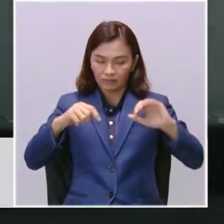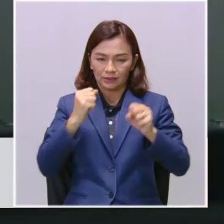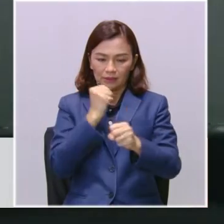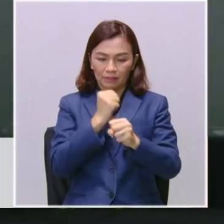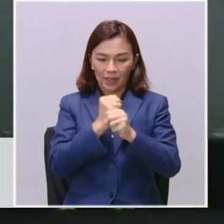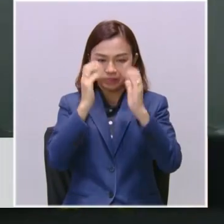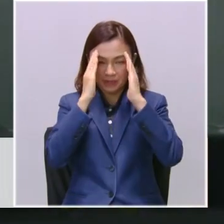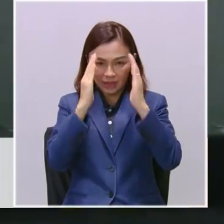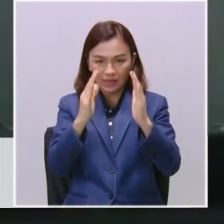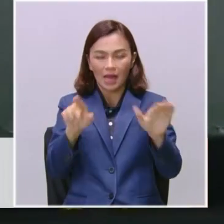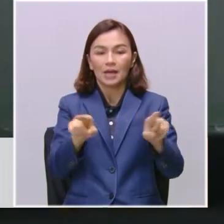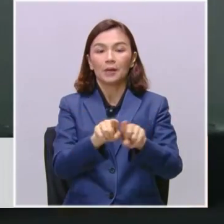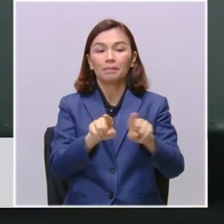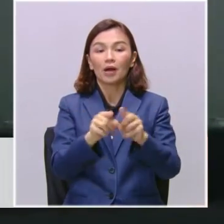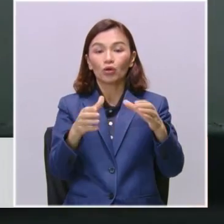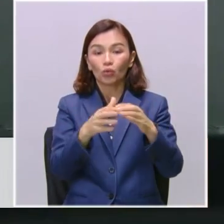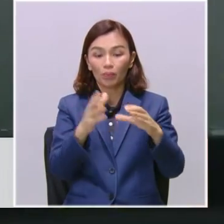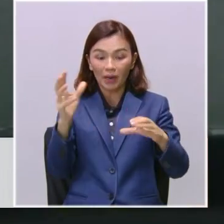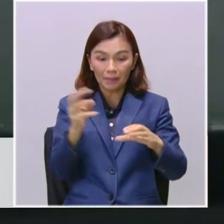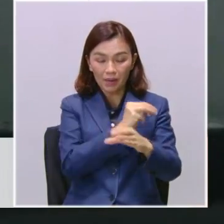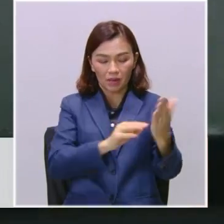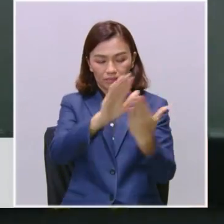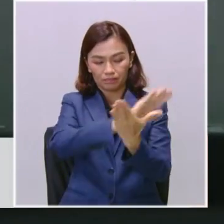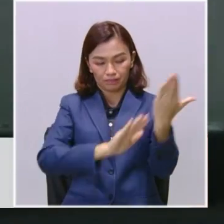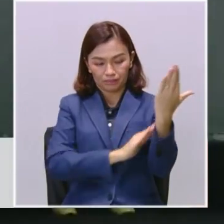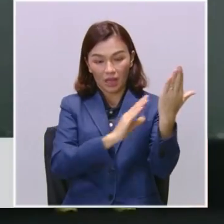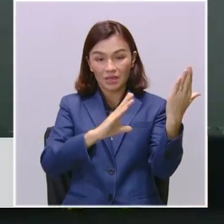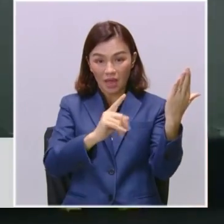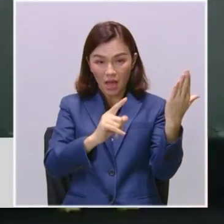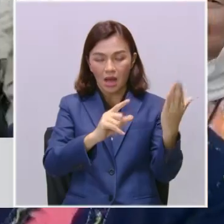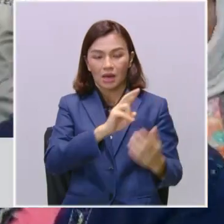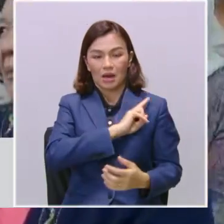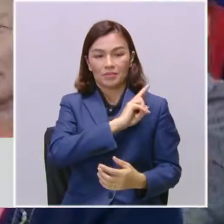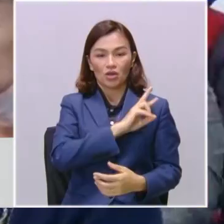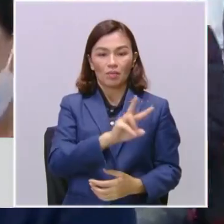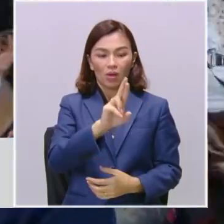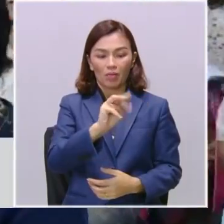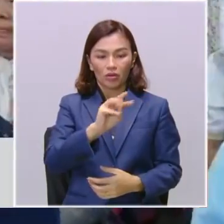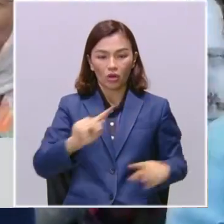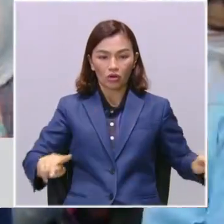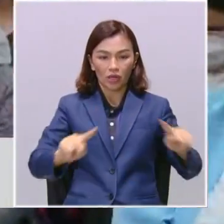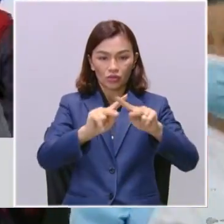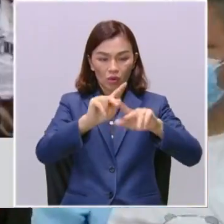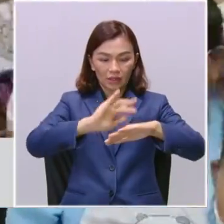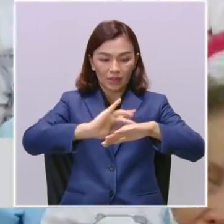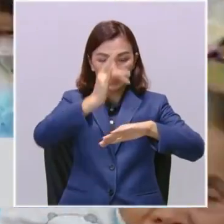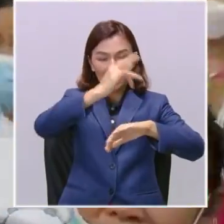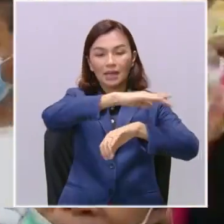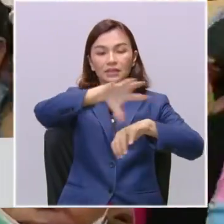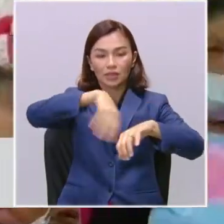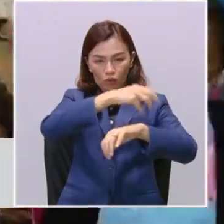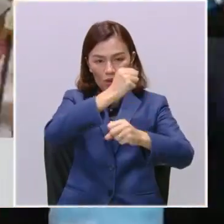รัฐบาลชุดนี้ที่พรรคชาติไทยรับผิดชอบทำงานในฐานะรัฐมนตรีว่าการกระทรวงทรัพยากรธรรมชาติและสิ่งแวดล้